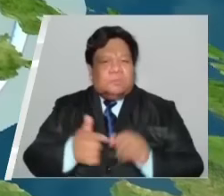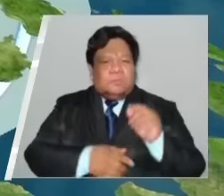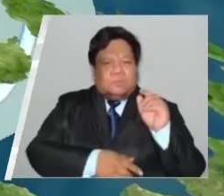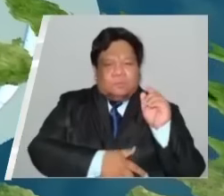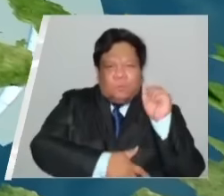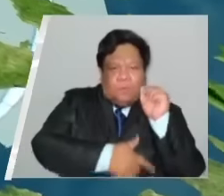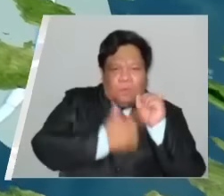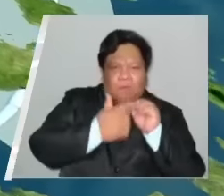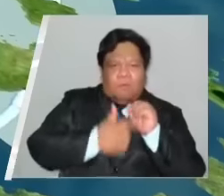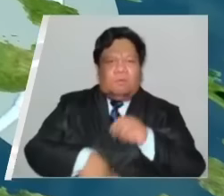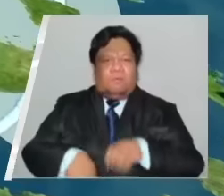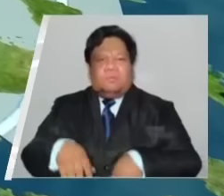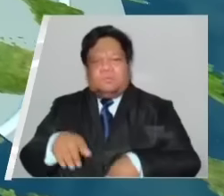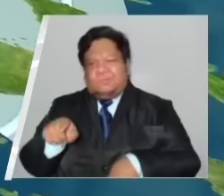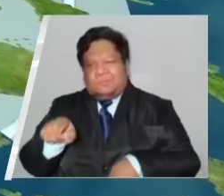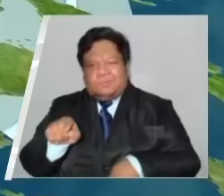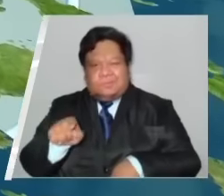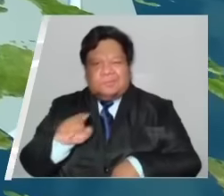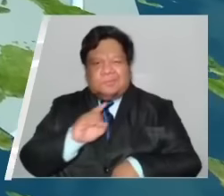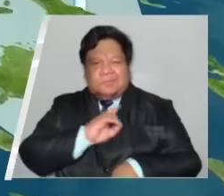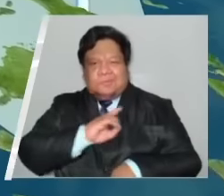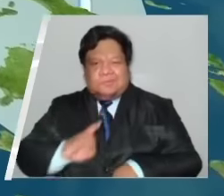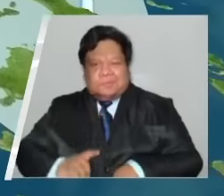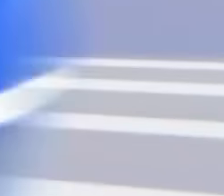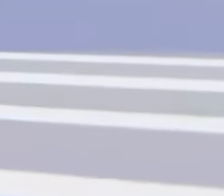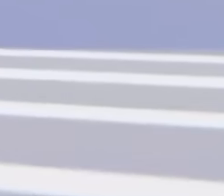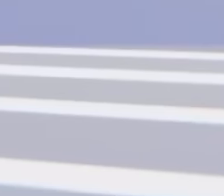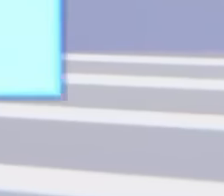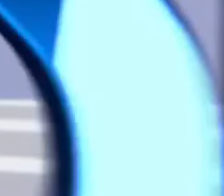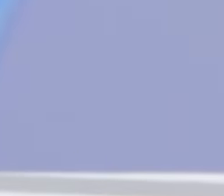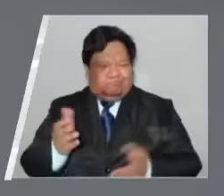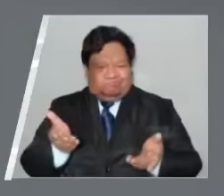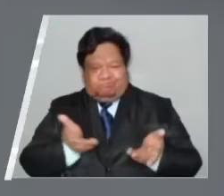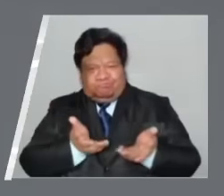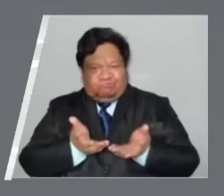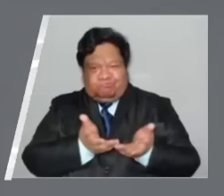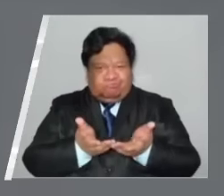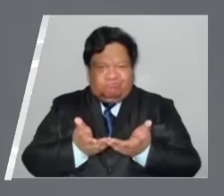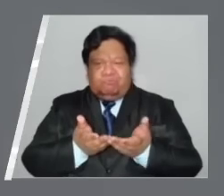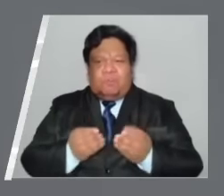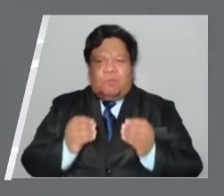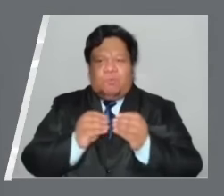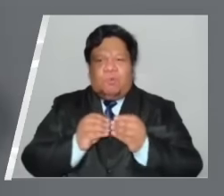ng CCG. Saksi, si Chino Gaston.